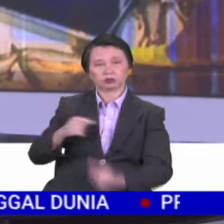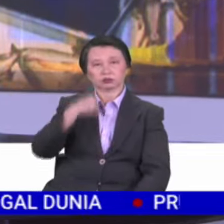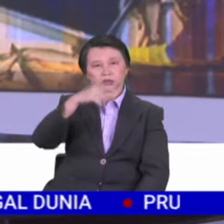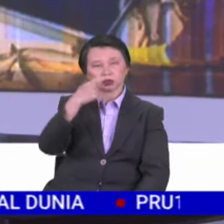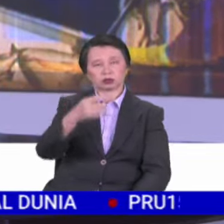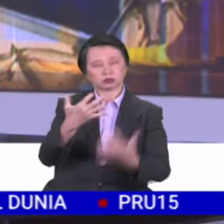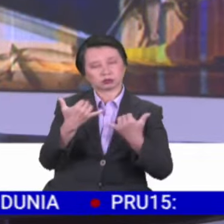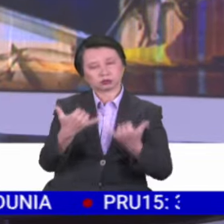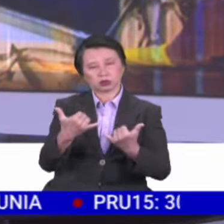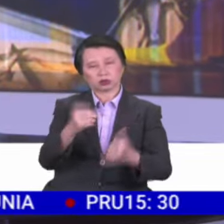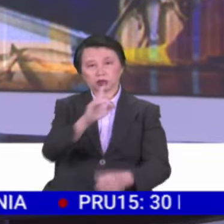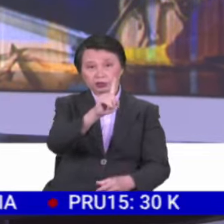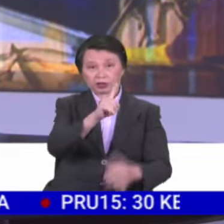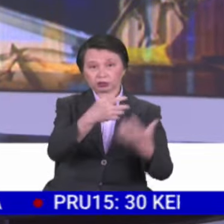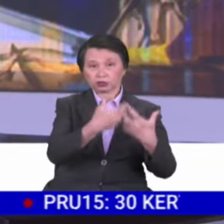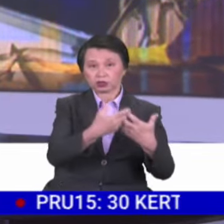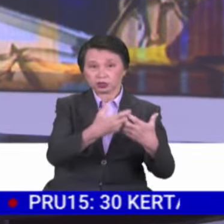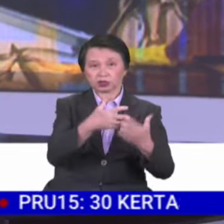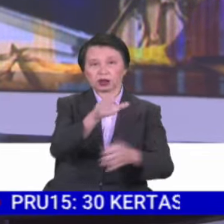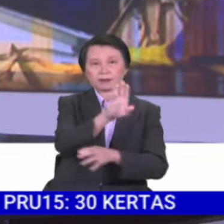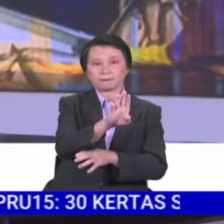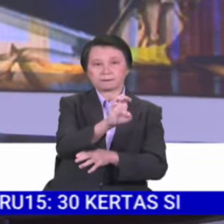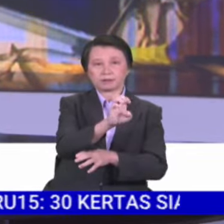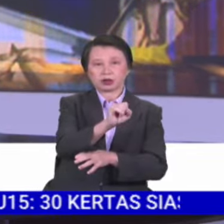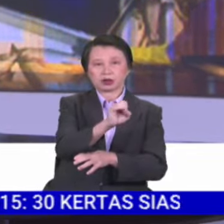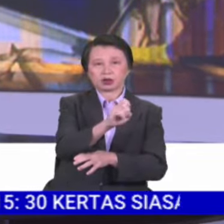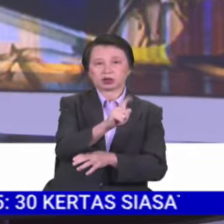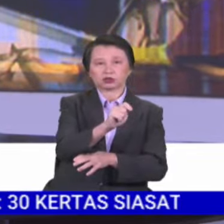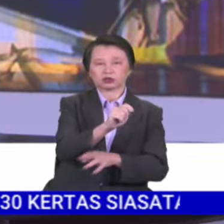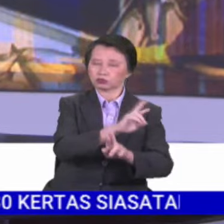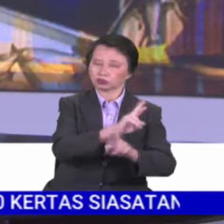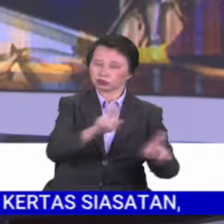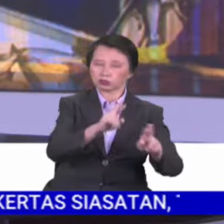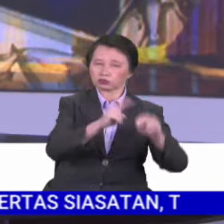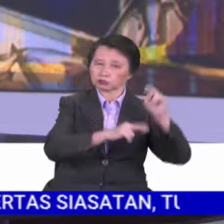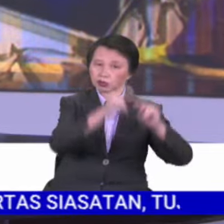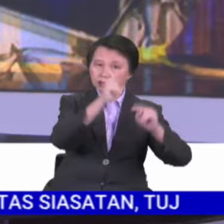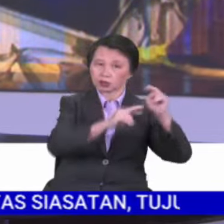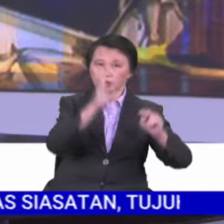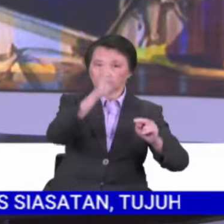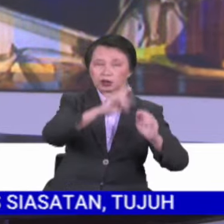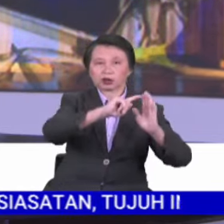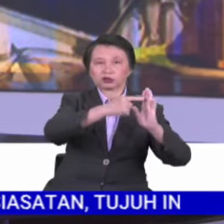berkata setakat ini sebuah kilang di Besut telah siap dibina dan dijangka